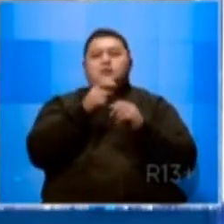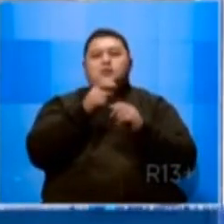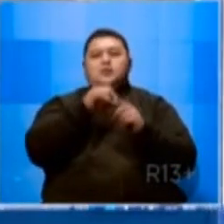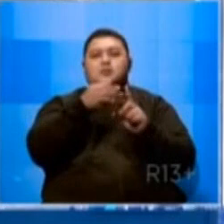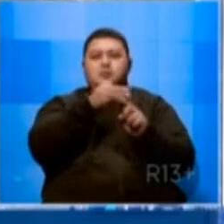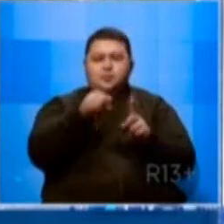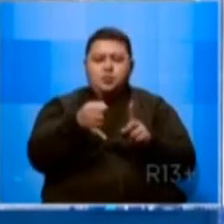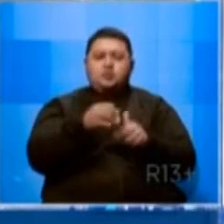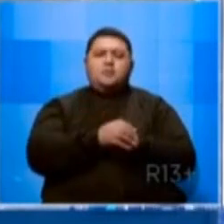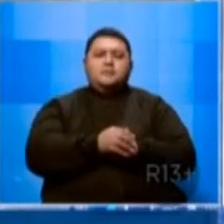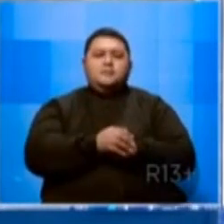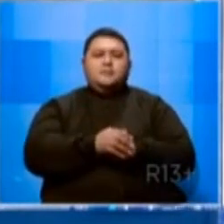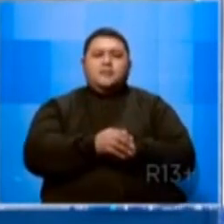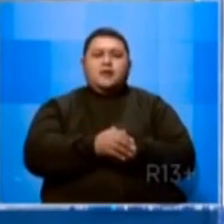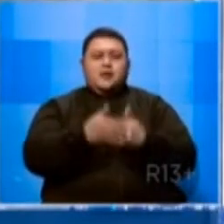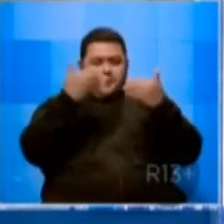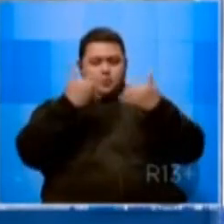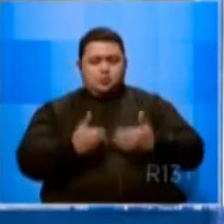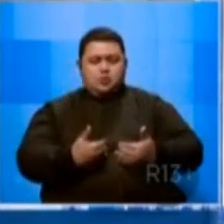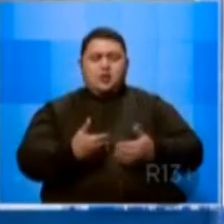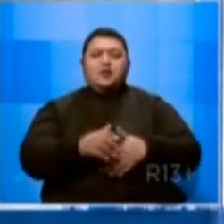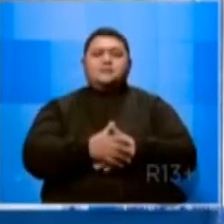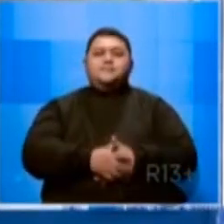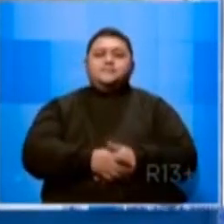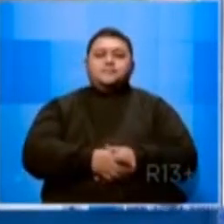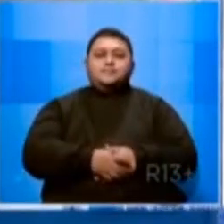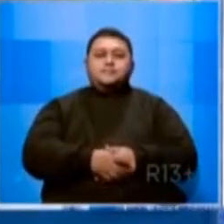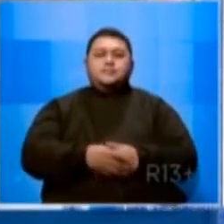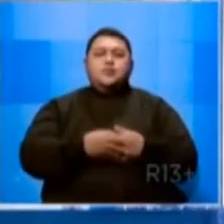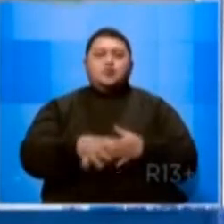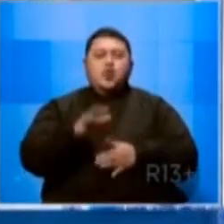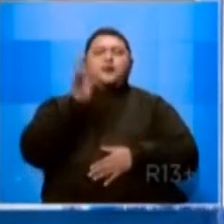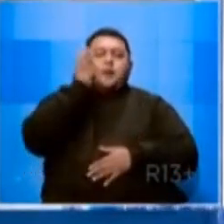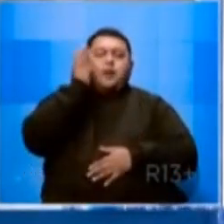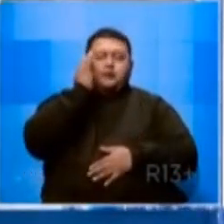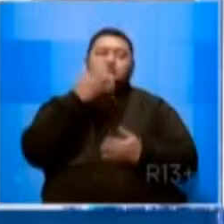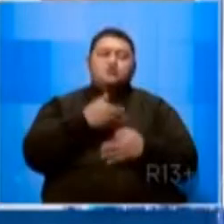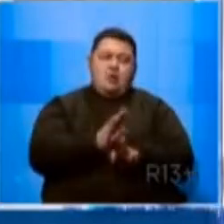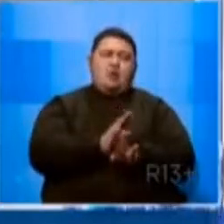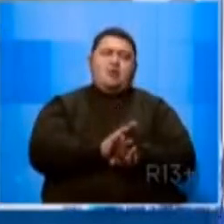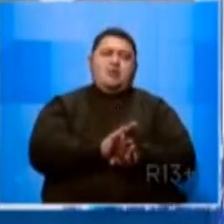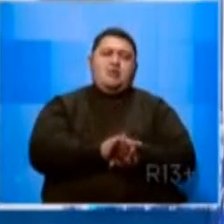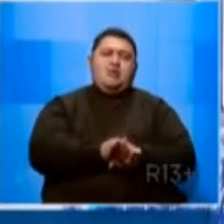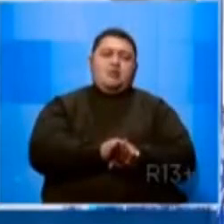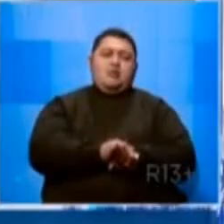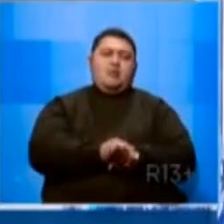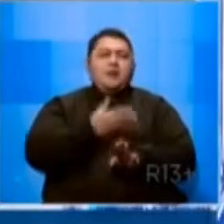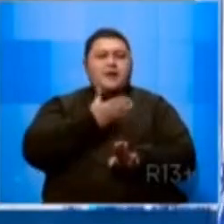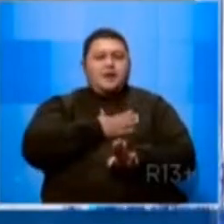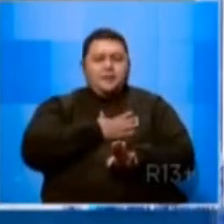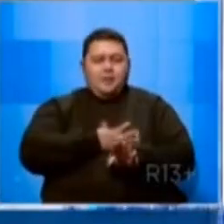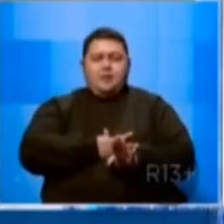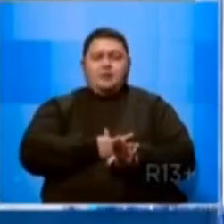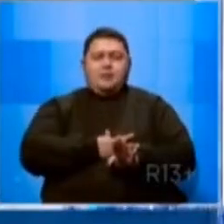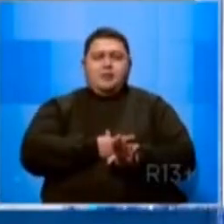secara manusia sebagai umat Tuhan sudah memaafkan tentunya permaafan ini waktu